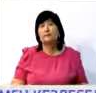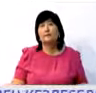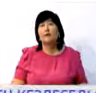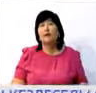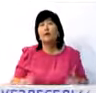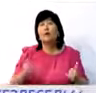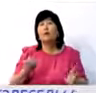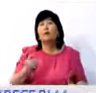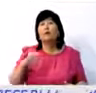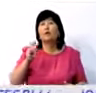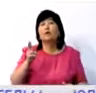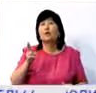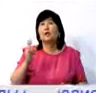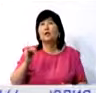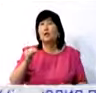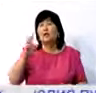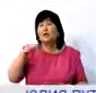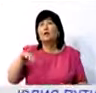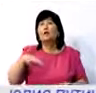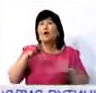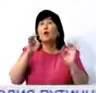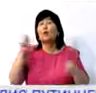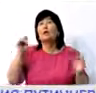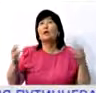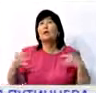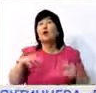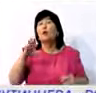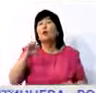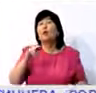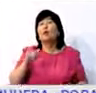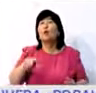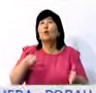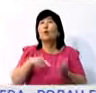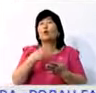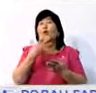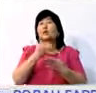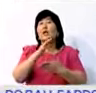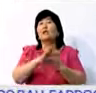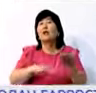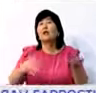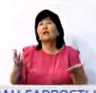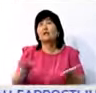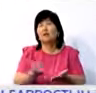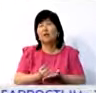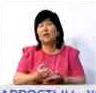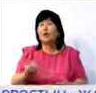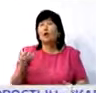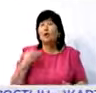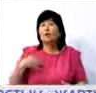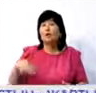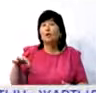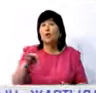Бүгін мінекей Түркі еліндегі өнер фестивалі Болу қаласында өзінің жалғасын тауып жатыр. Қызылорда